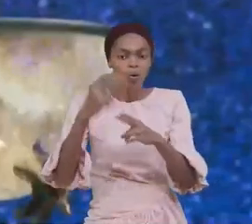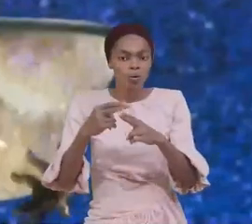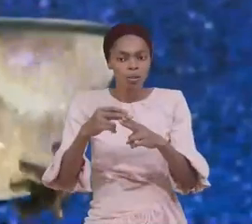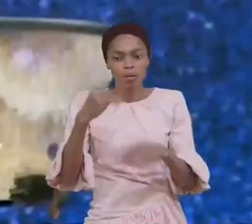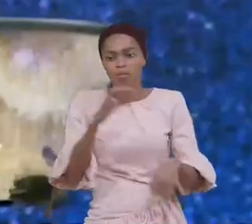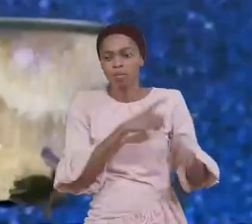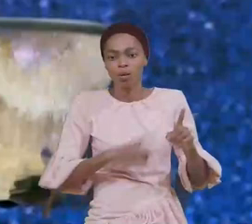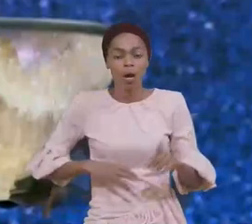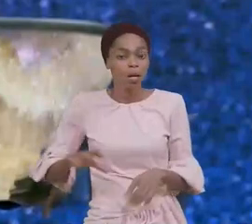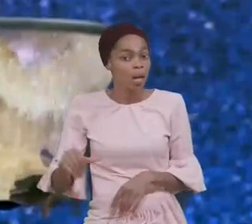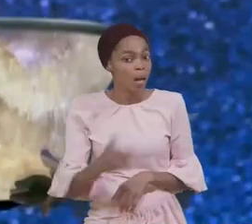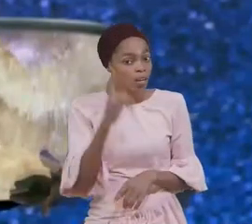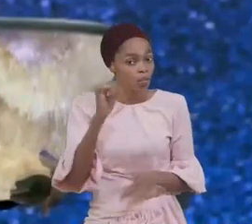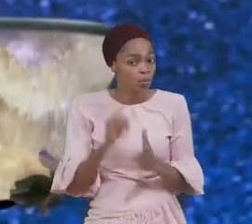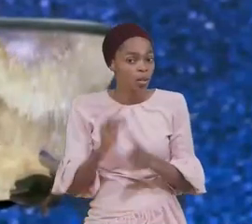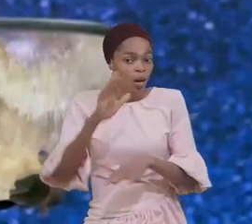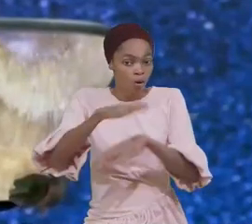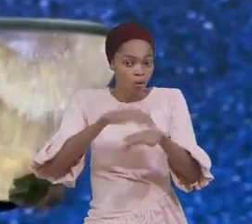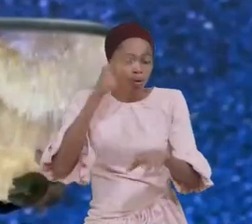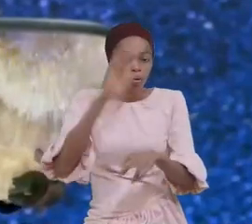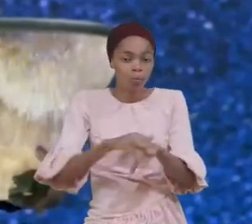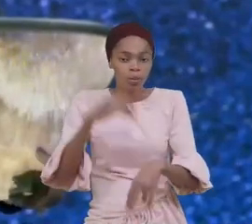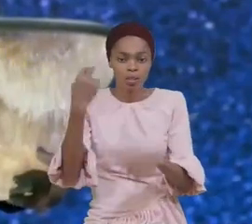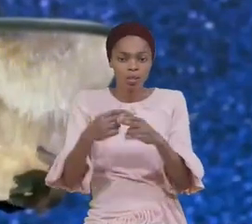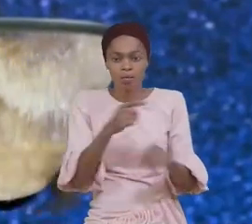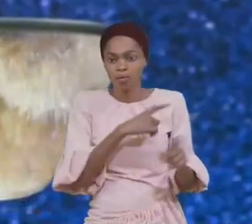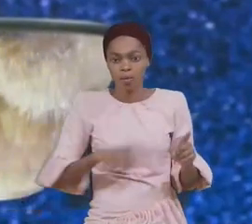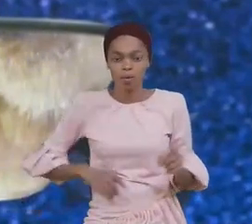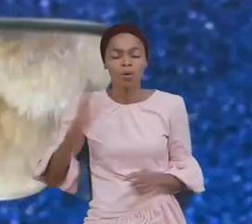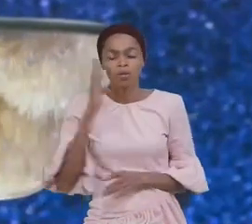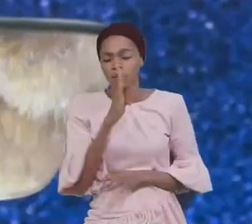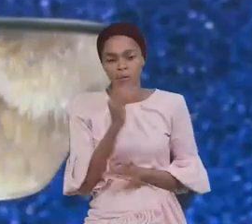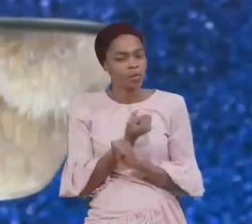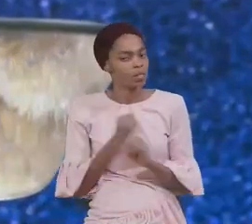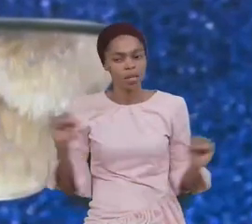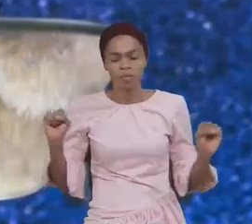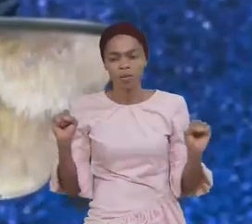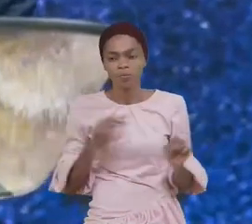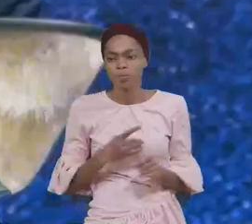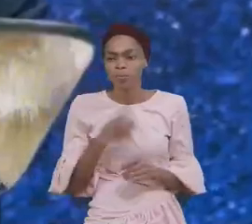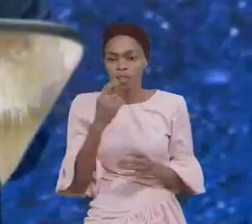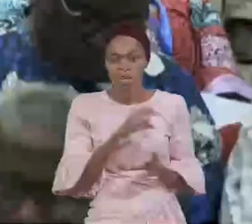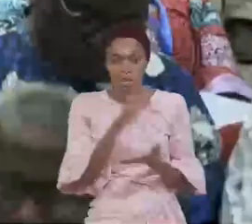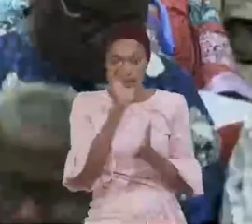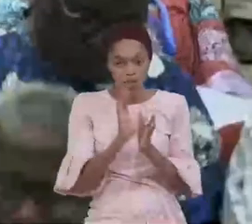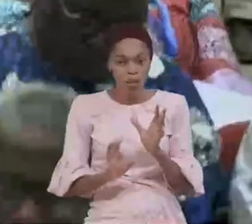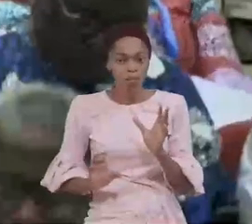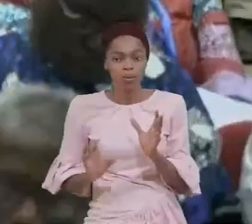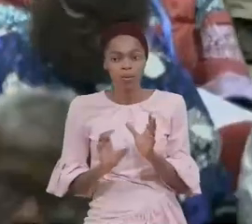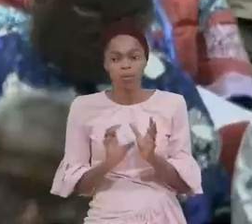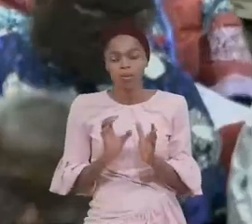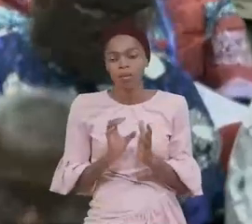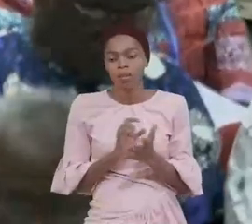quiconque invoquera le nom du Seigneur sera sauvé. Le verset 14